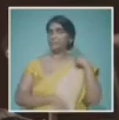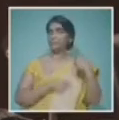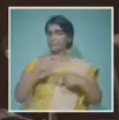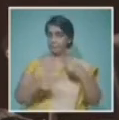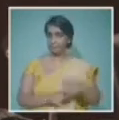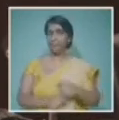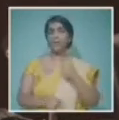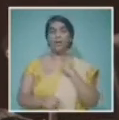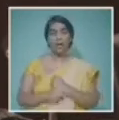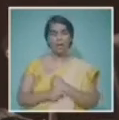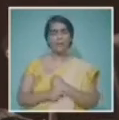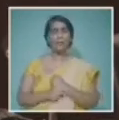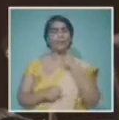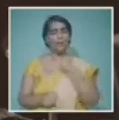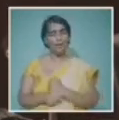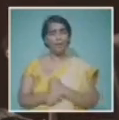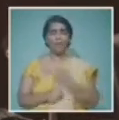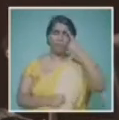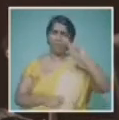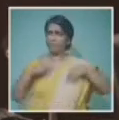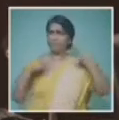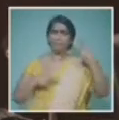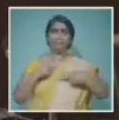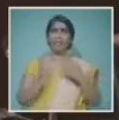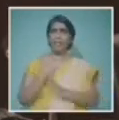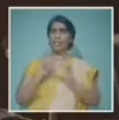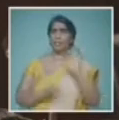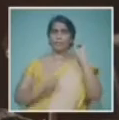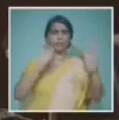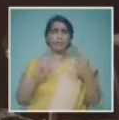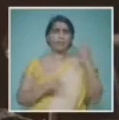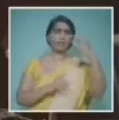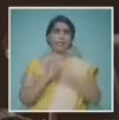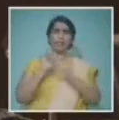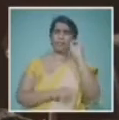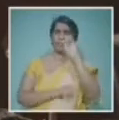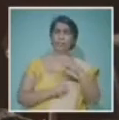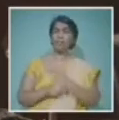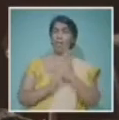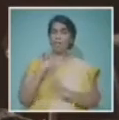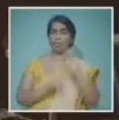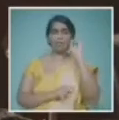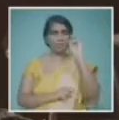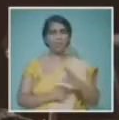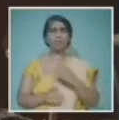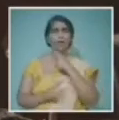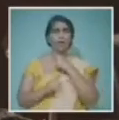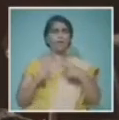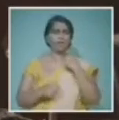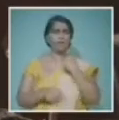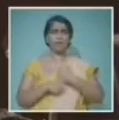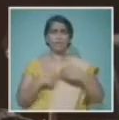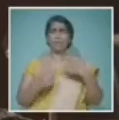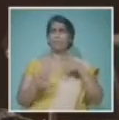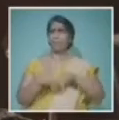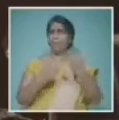තිබෙනවා. ආණ්ඩුවක් හදනවා, ආණ්ඩුවට හිතු ආකාරයේ අමාත්‍ය ධූර දෙනවා, නියෝජ්‍ය අමාත්‍ය ධූර දෙනවා, රාජ්‍ය අමාත්‍ය ධූර දෙනවා, බාගෙට ගැසට් කරනවා,